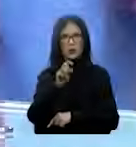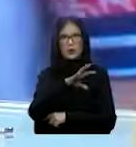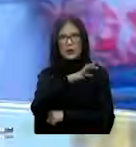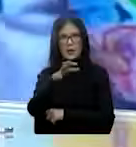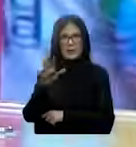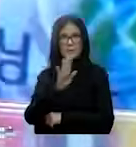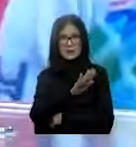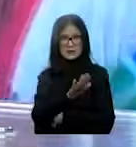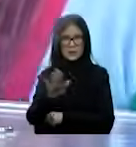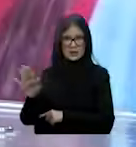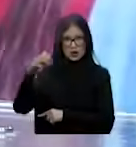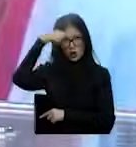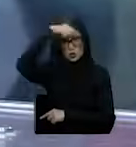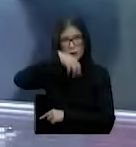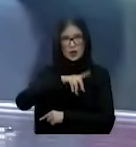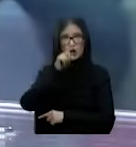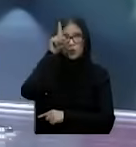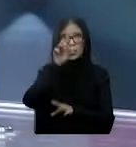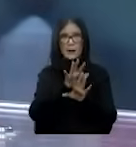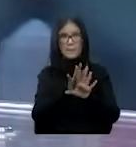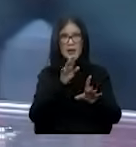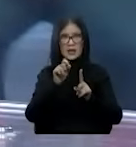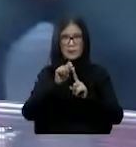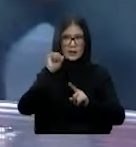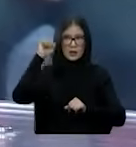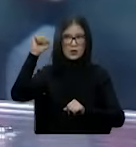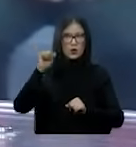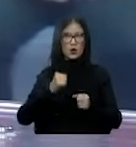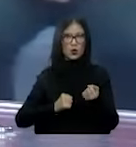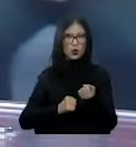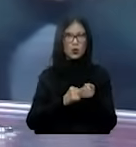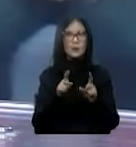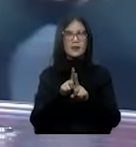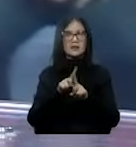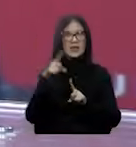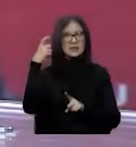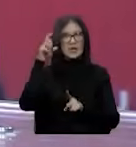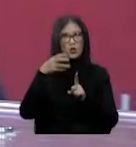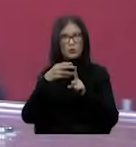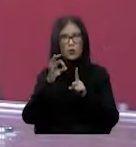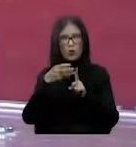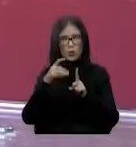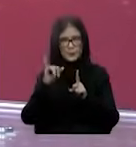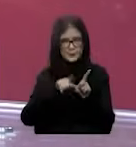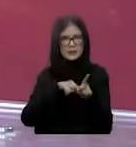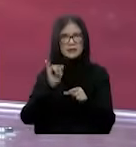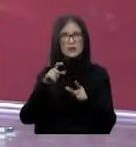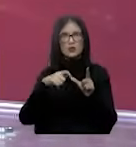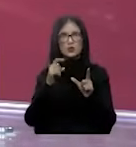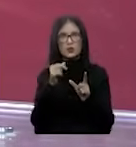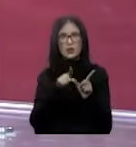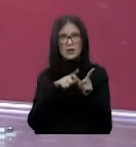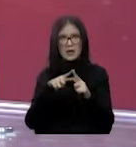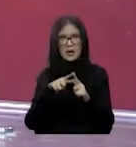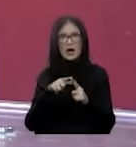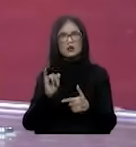daerah masing-masing wilayah. Di Sumatera Utara, Partai Perindo mendukung pasangan calon Bobi Nasution dan Surya. Sedangkan di Provinsi Riau,